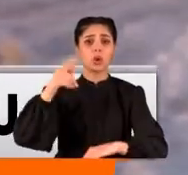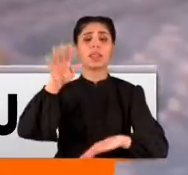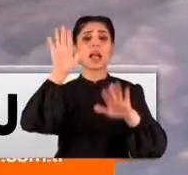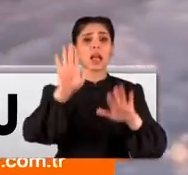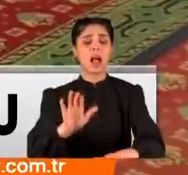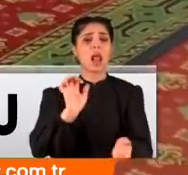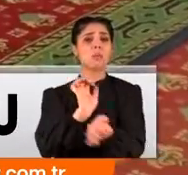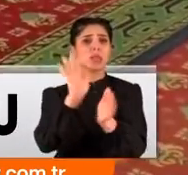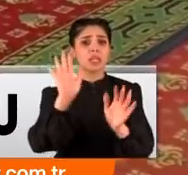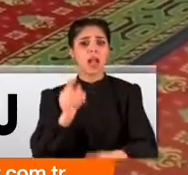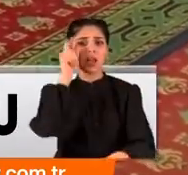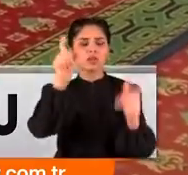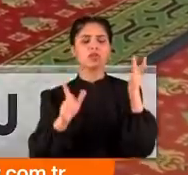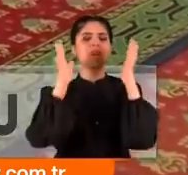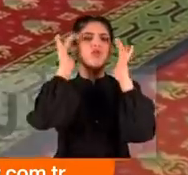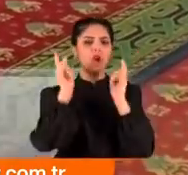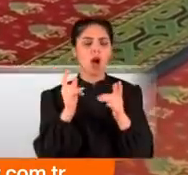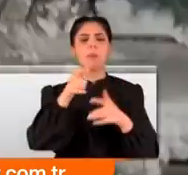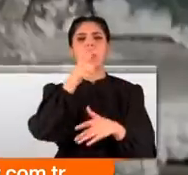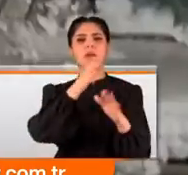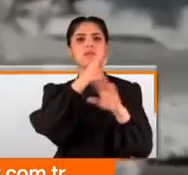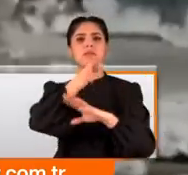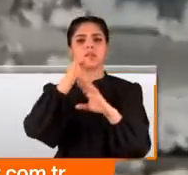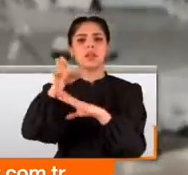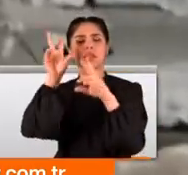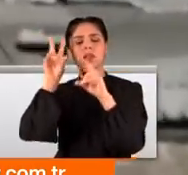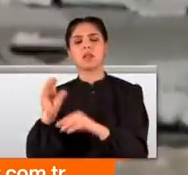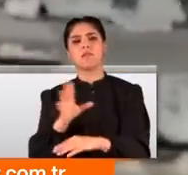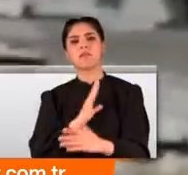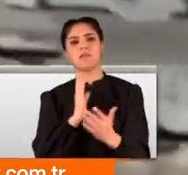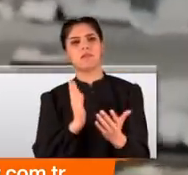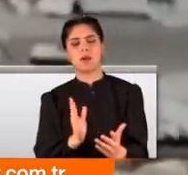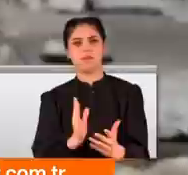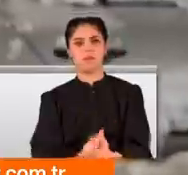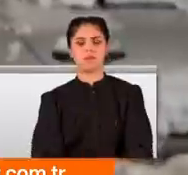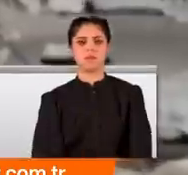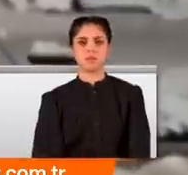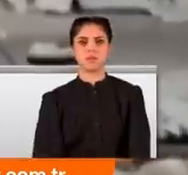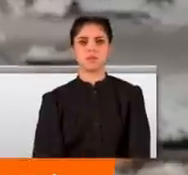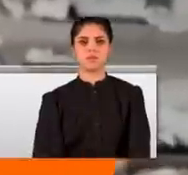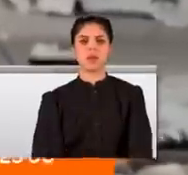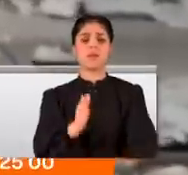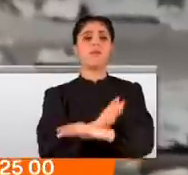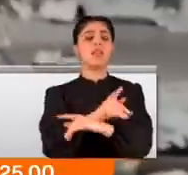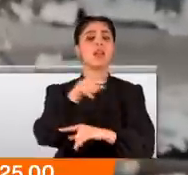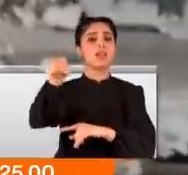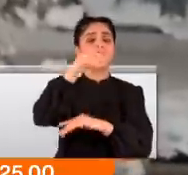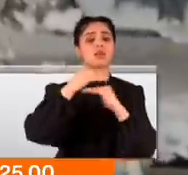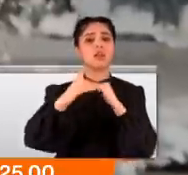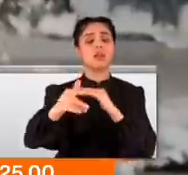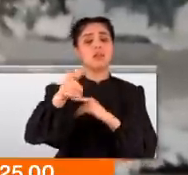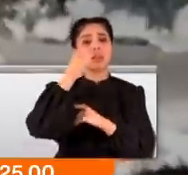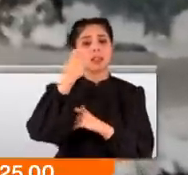kalanlar AVM'lere, camilere, kahvehanelere sığındı. Vatandaşlarımızın dikkatine. Aramızda Sanayi